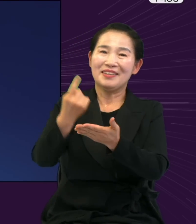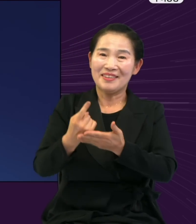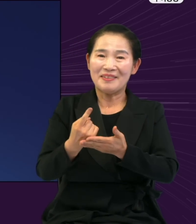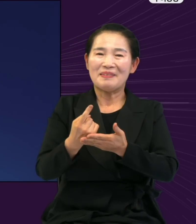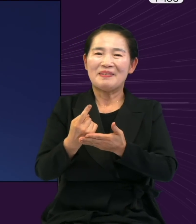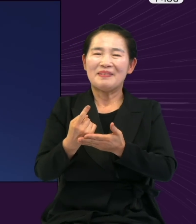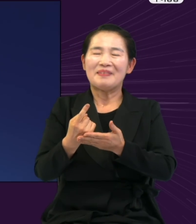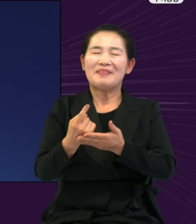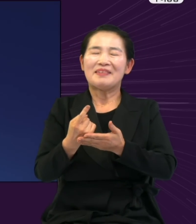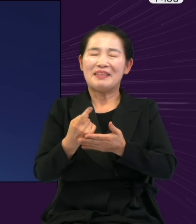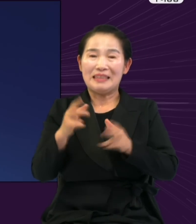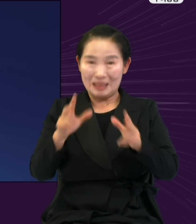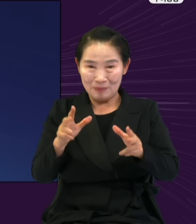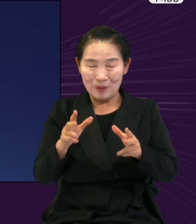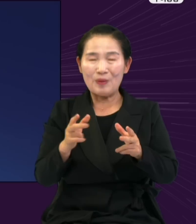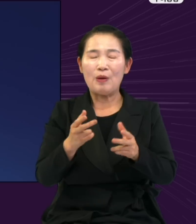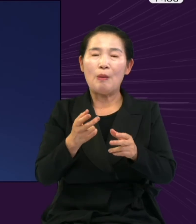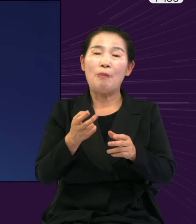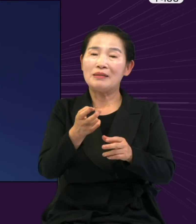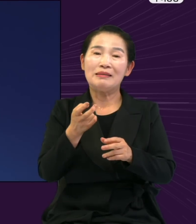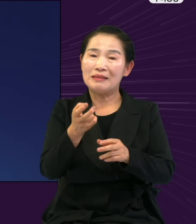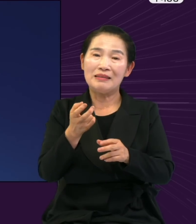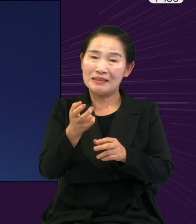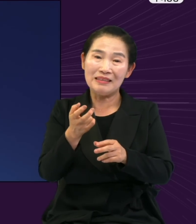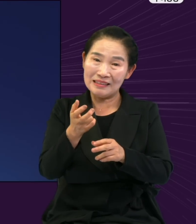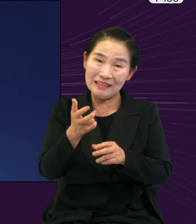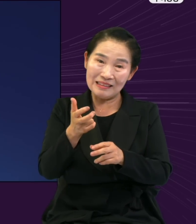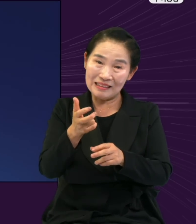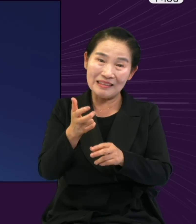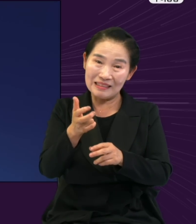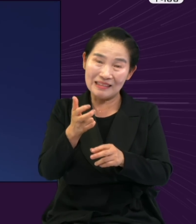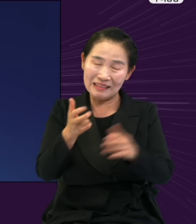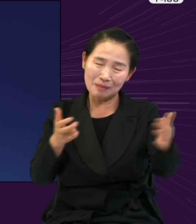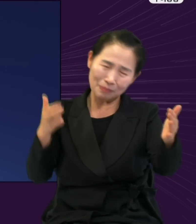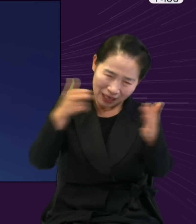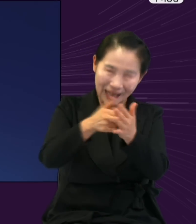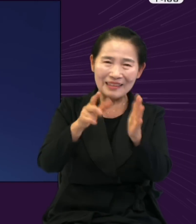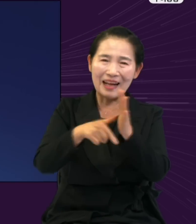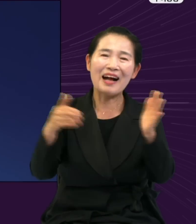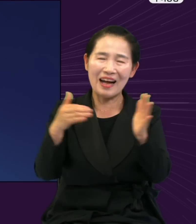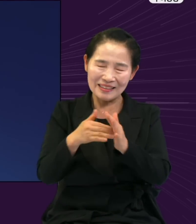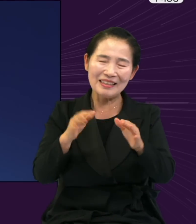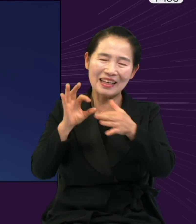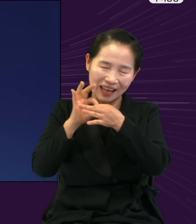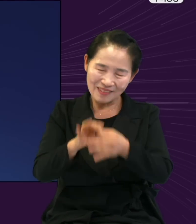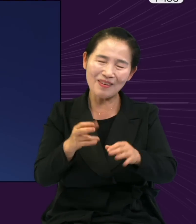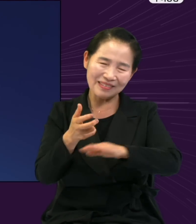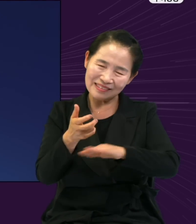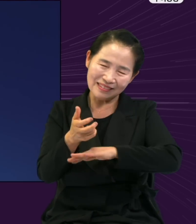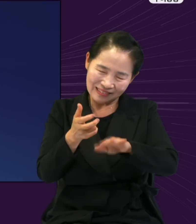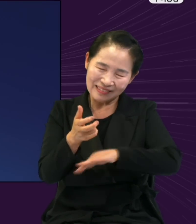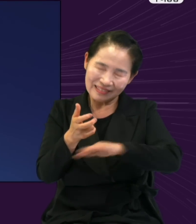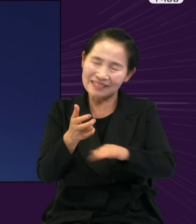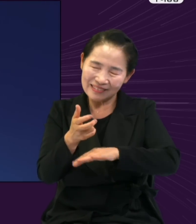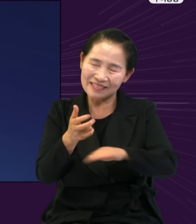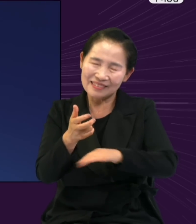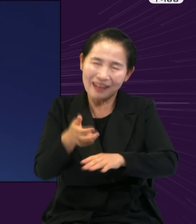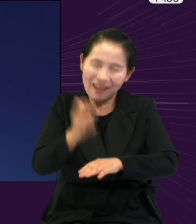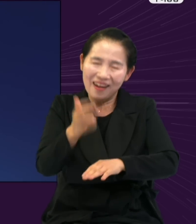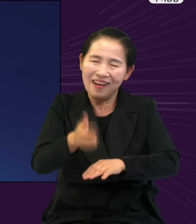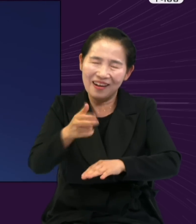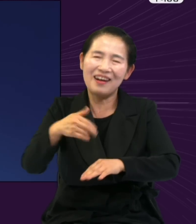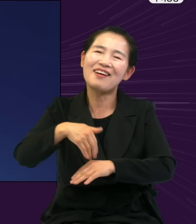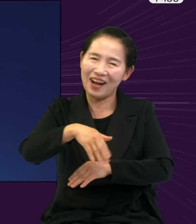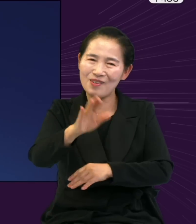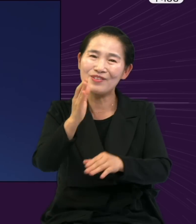버스 안에서 제가 내려야 할 정거장을 향해 가고 있습니다. 사람들은 가끔